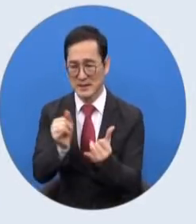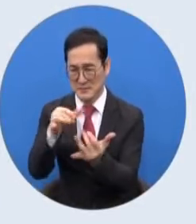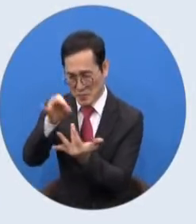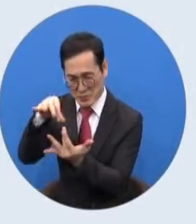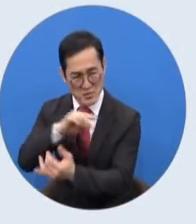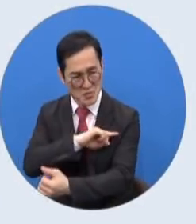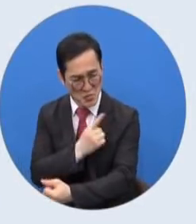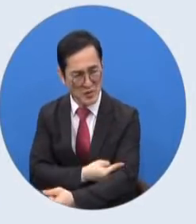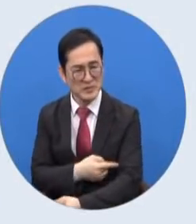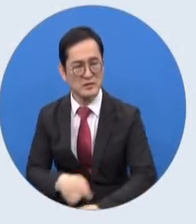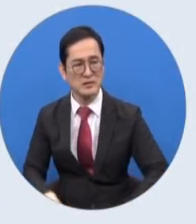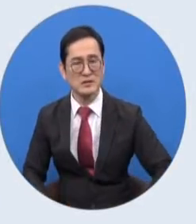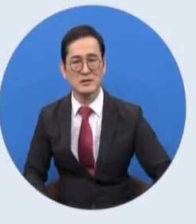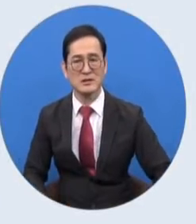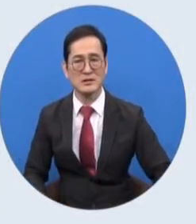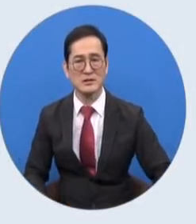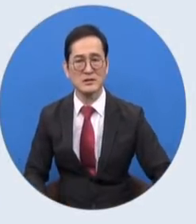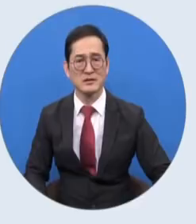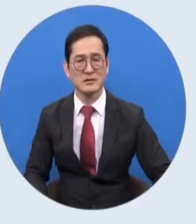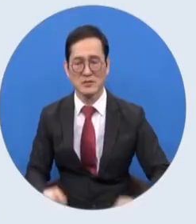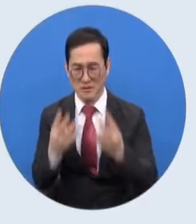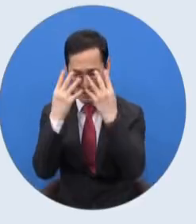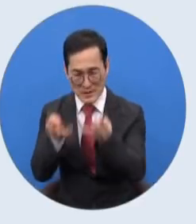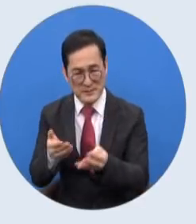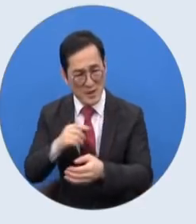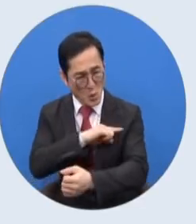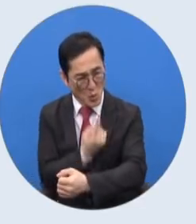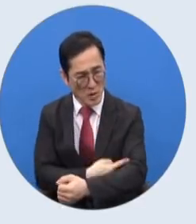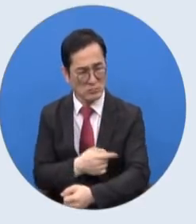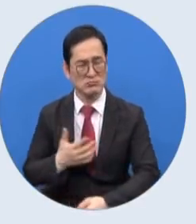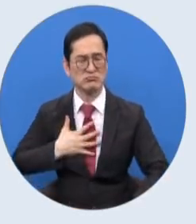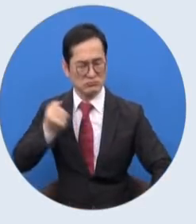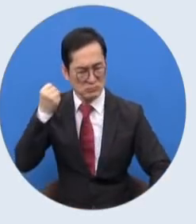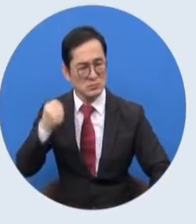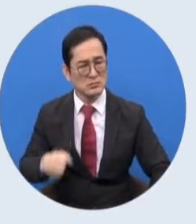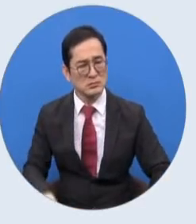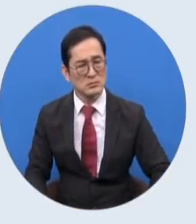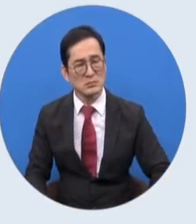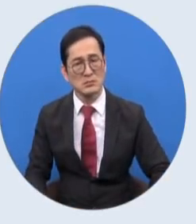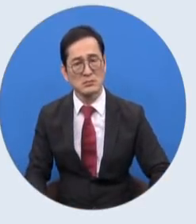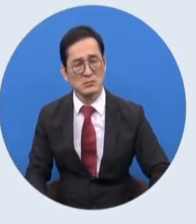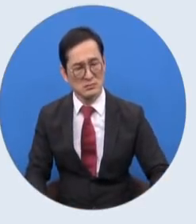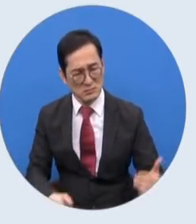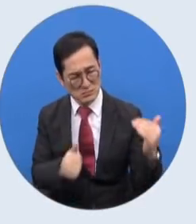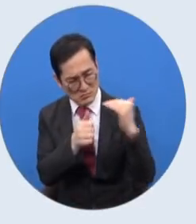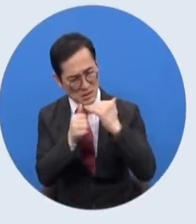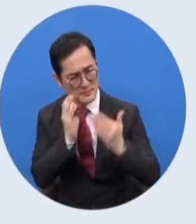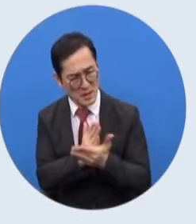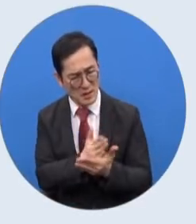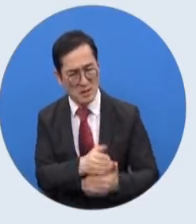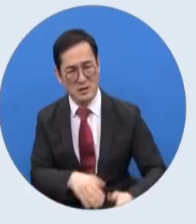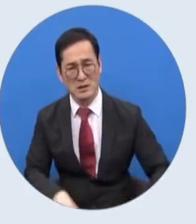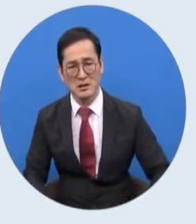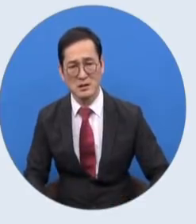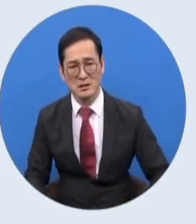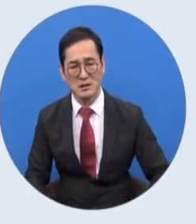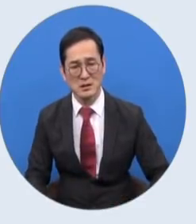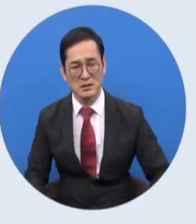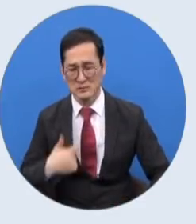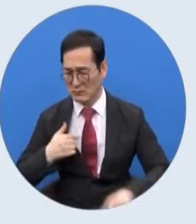우리도 법대로 할 테니 윤 당선인도 법대로 해라, 임기 말에. 글쎄요, 이거 조선일보 보도긴